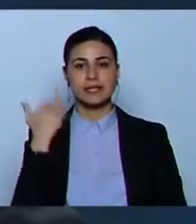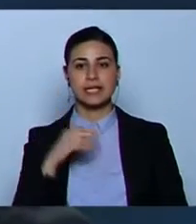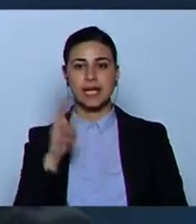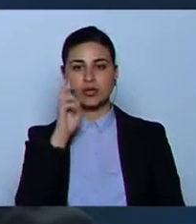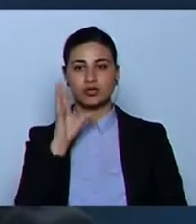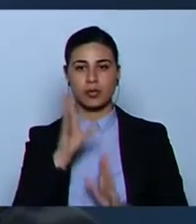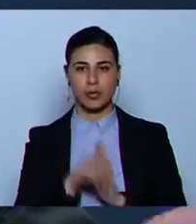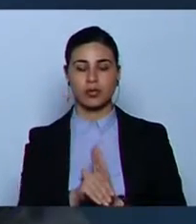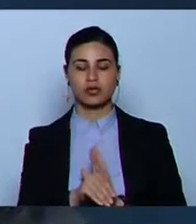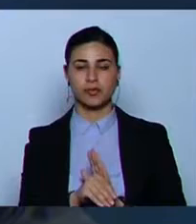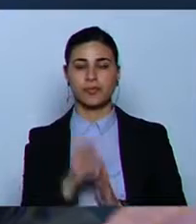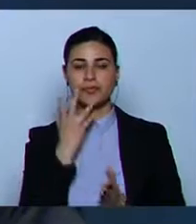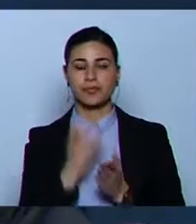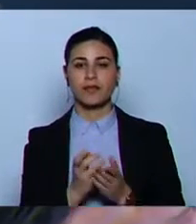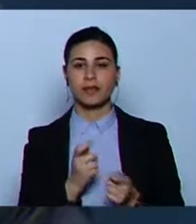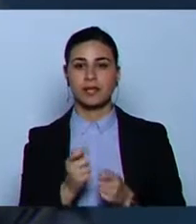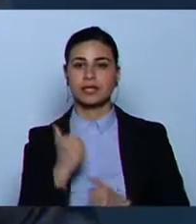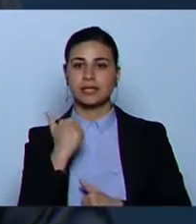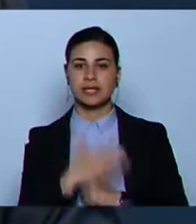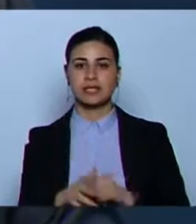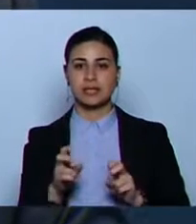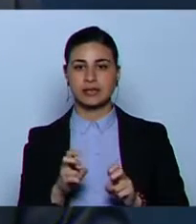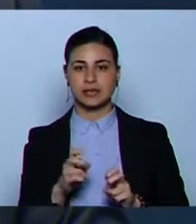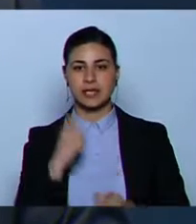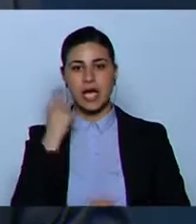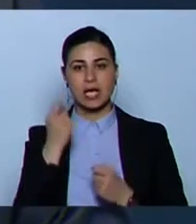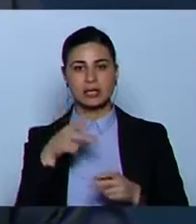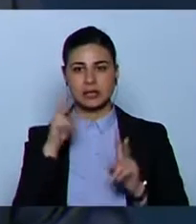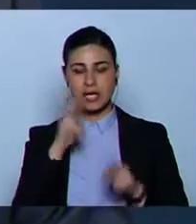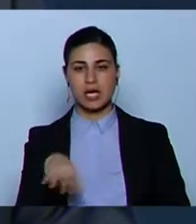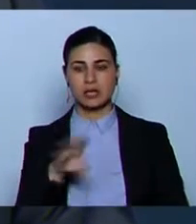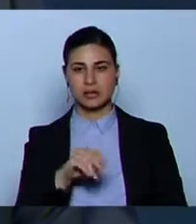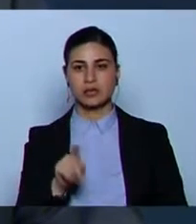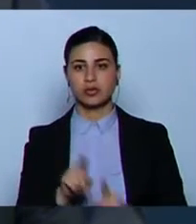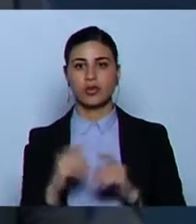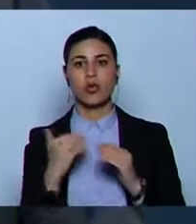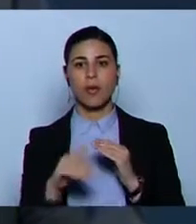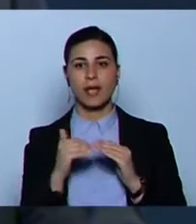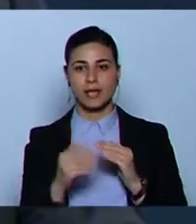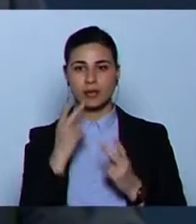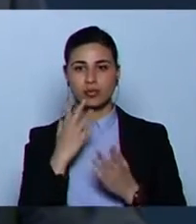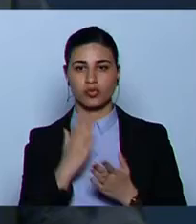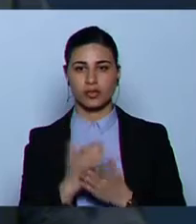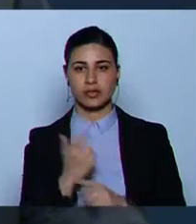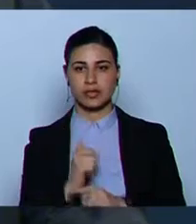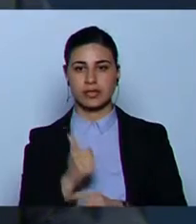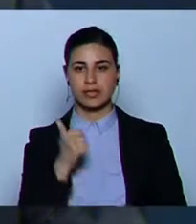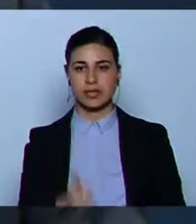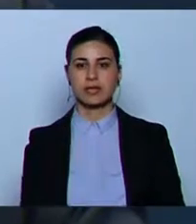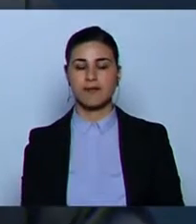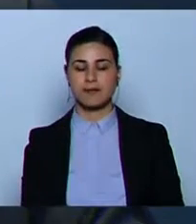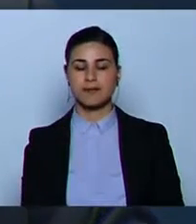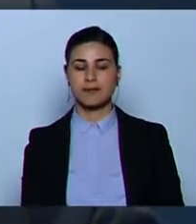ხელისუფლებაში თვითმმართველობის და დეცენტრალიზაციის არსი არ ესმის. ეს მათი კომენტარებიდან კარგად გამოჩნდა ამ დღეებში.